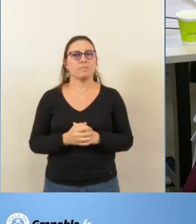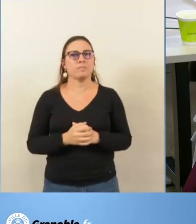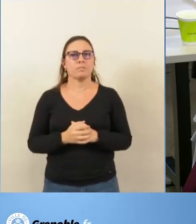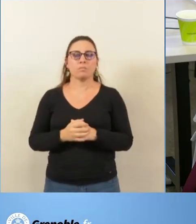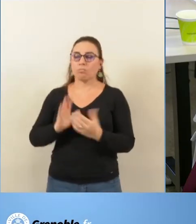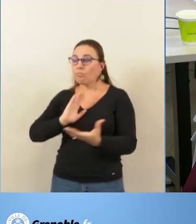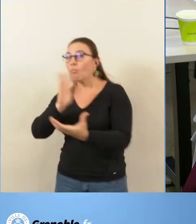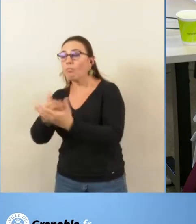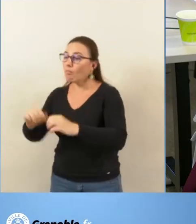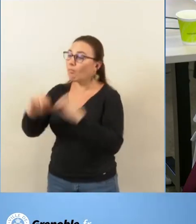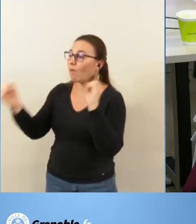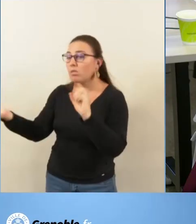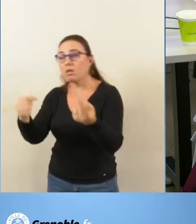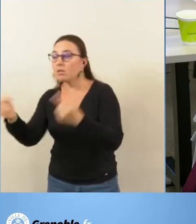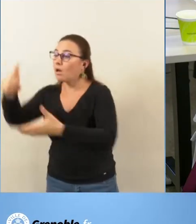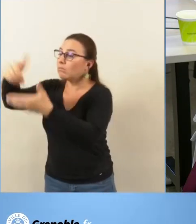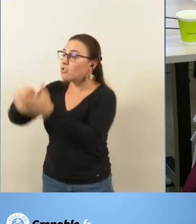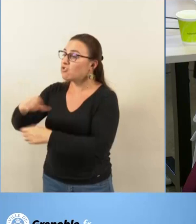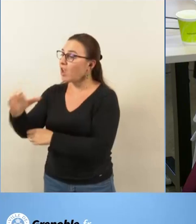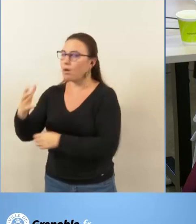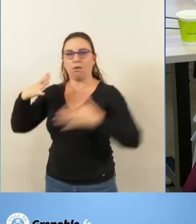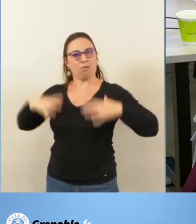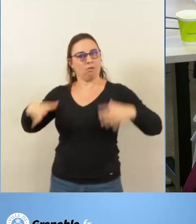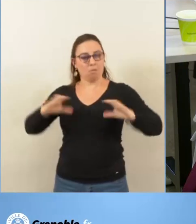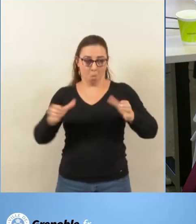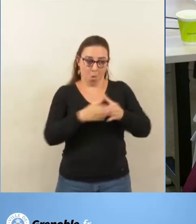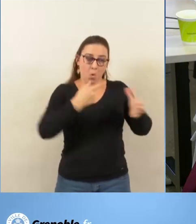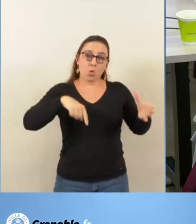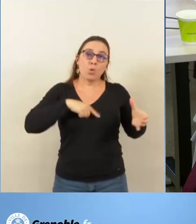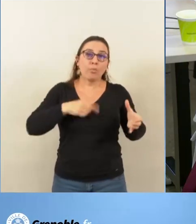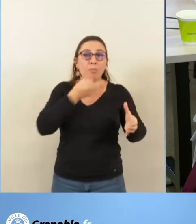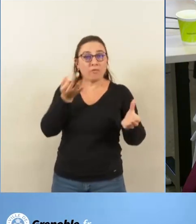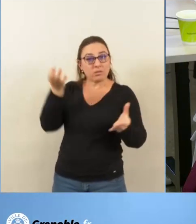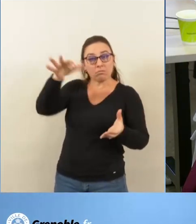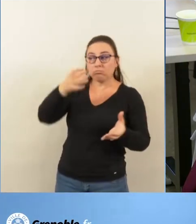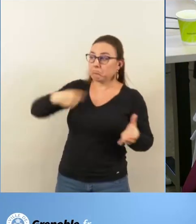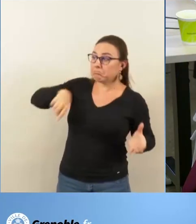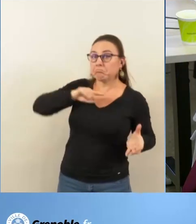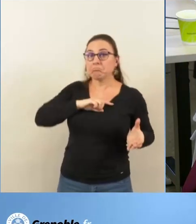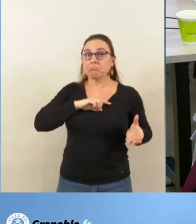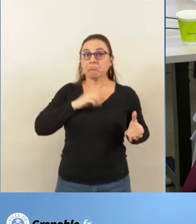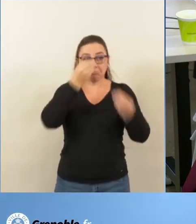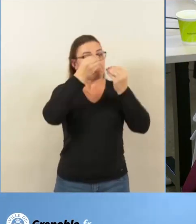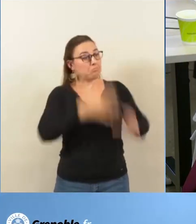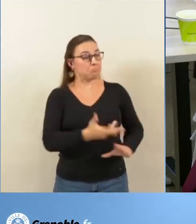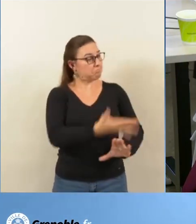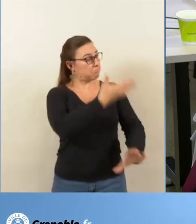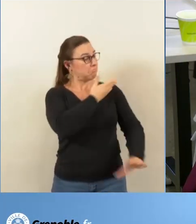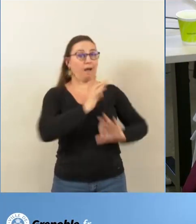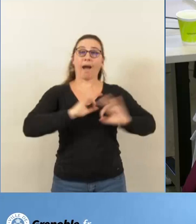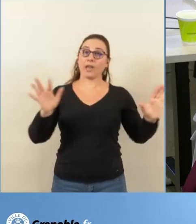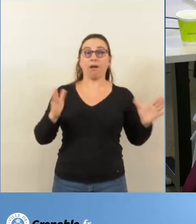pas à nous immiscer dans vos corels internes notre groupe qui je le dis au passage et le seul à n'avoir connu aucune des missions depuis le début du